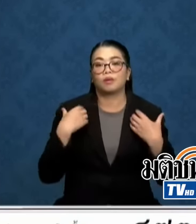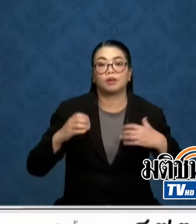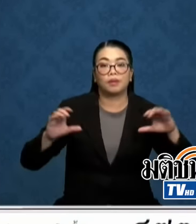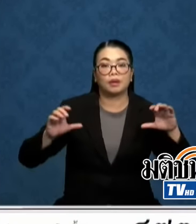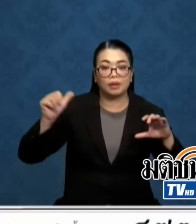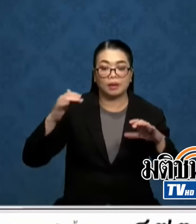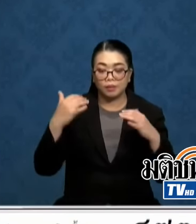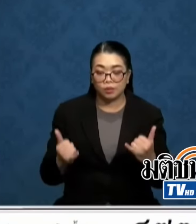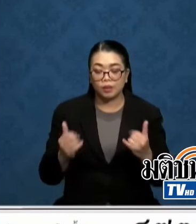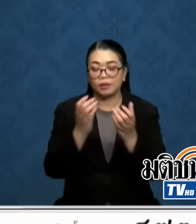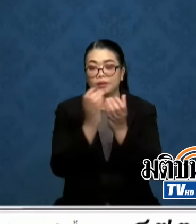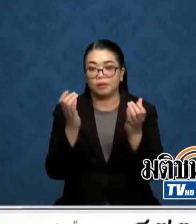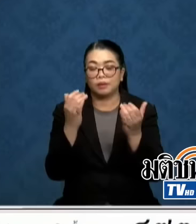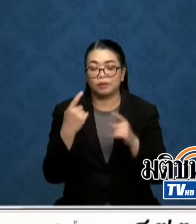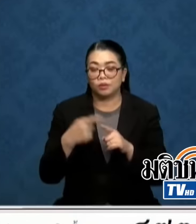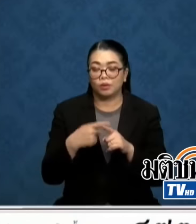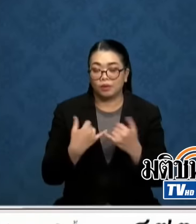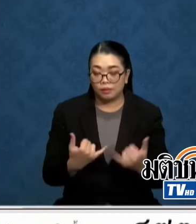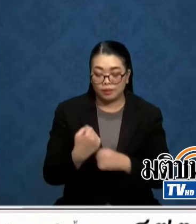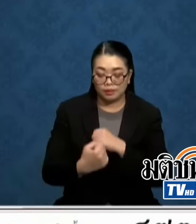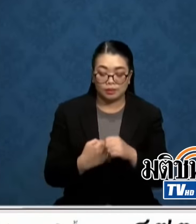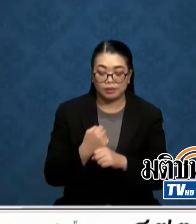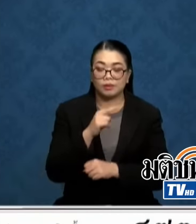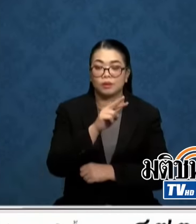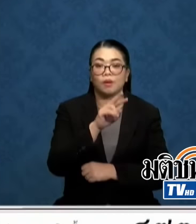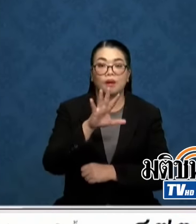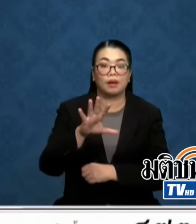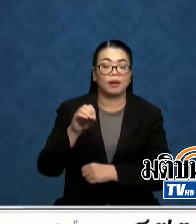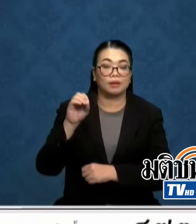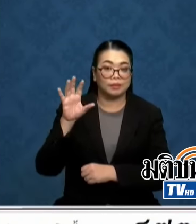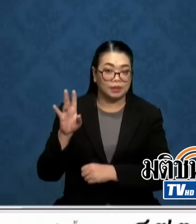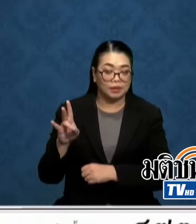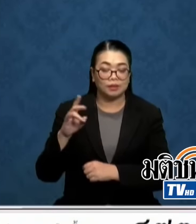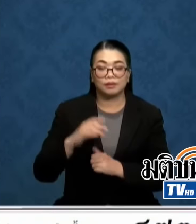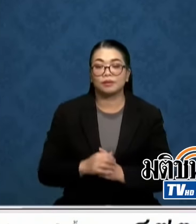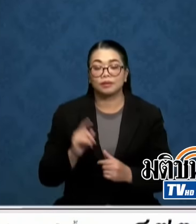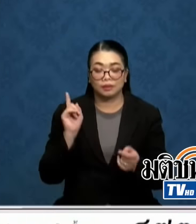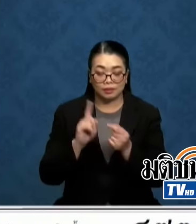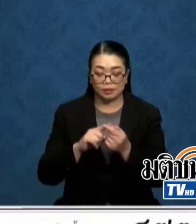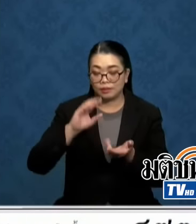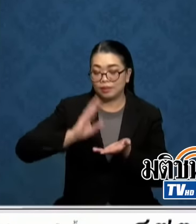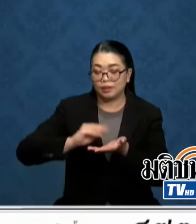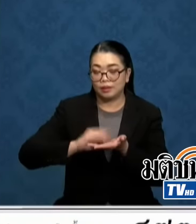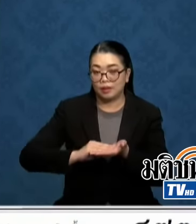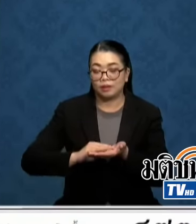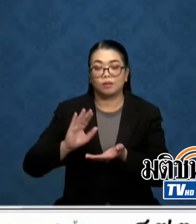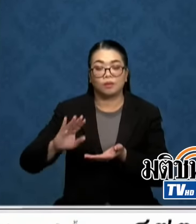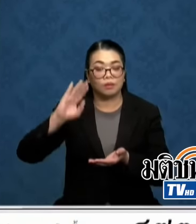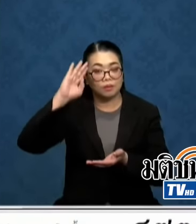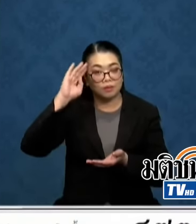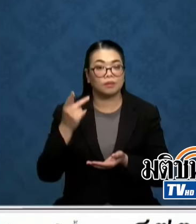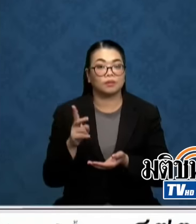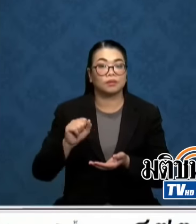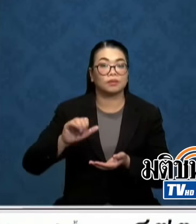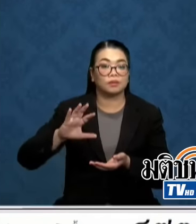แห่งราชอาณาจักรไทยฉบับชั่วคราวพุทธศักราช2557ที่บัญญัติโดยคณะรักษาความสงบแห่ง